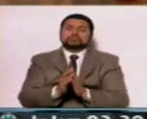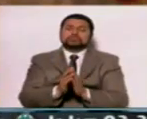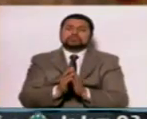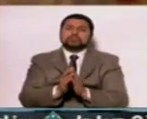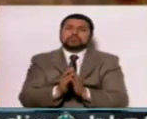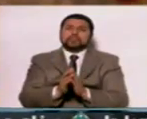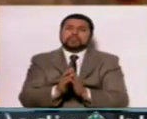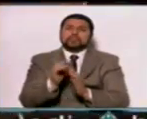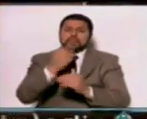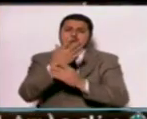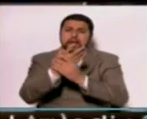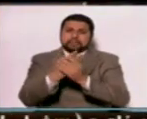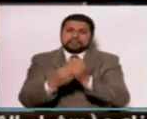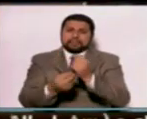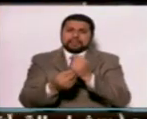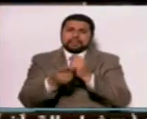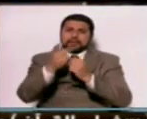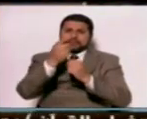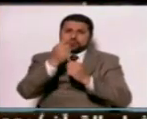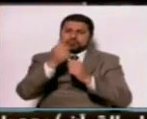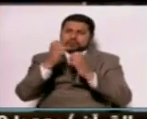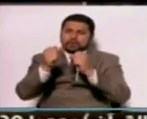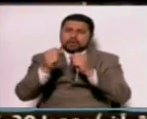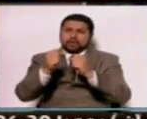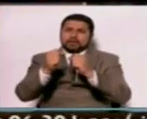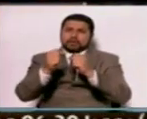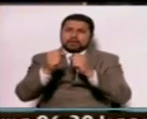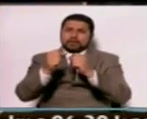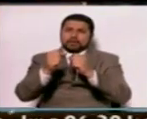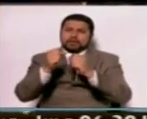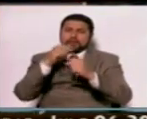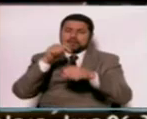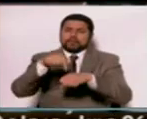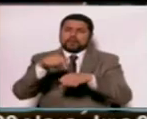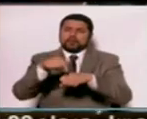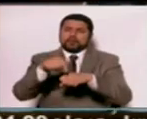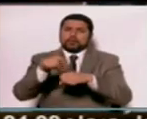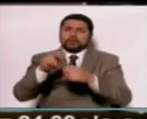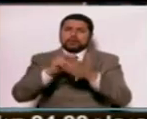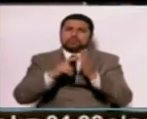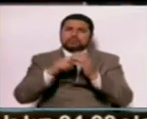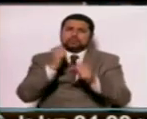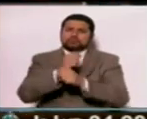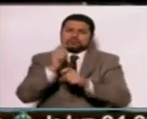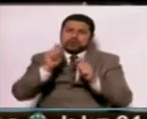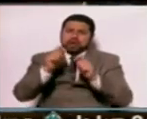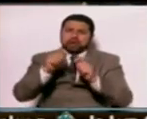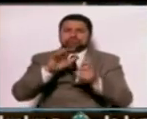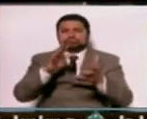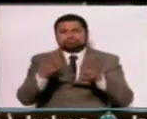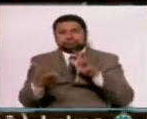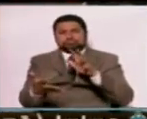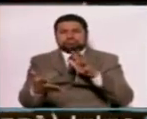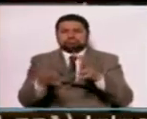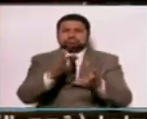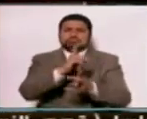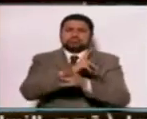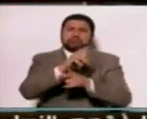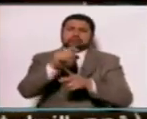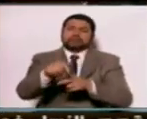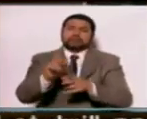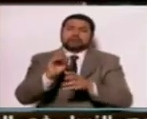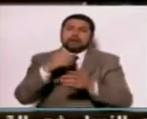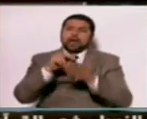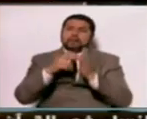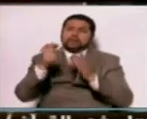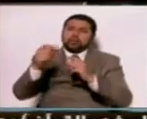طيب ابني شايل مبلغ في البنك دلوقتي وهو صنايعي بيشتغل يوم ويوقف يوم،